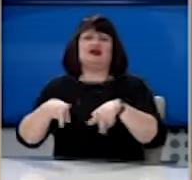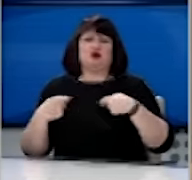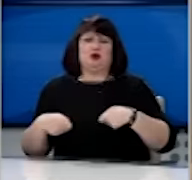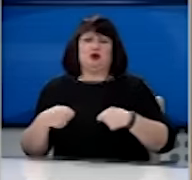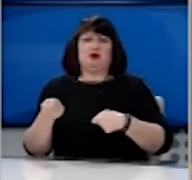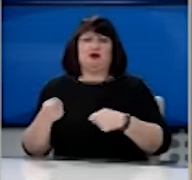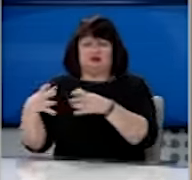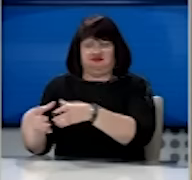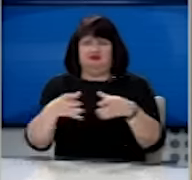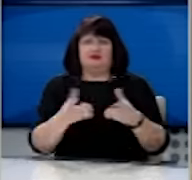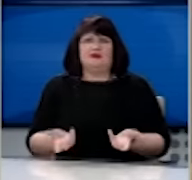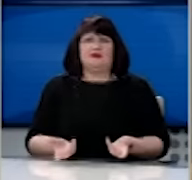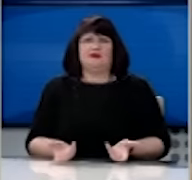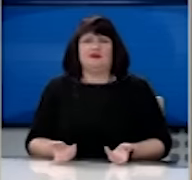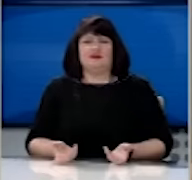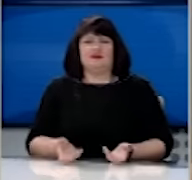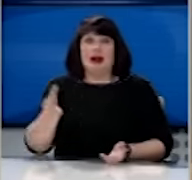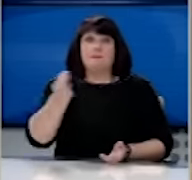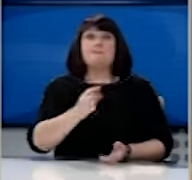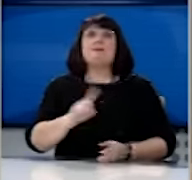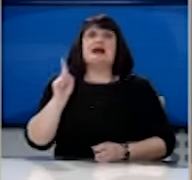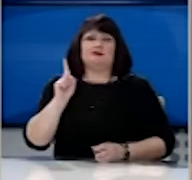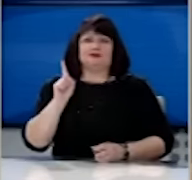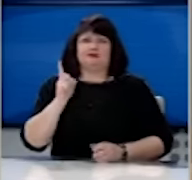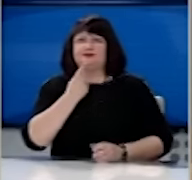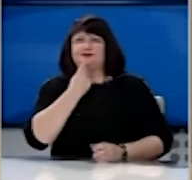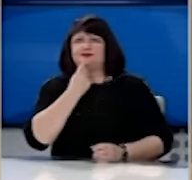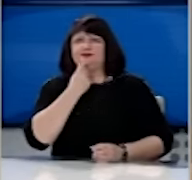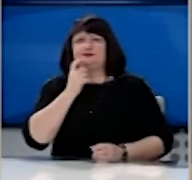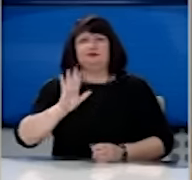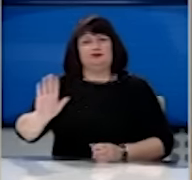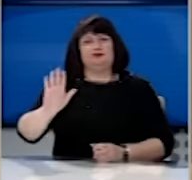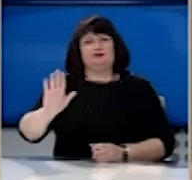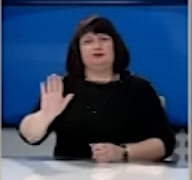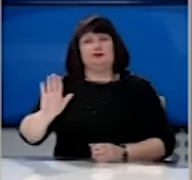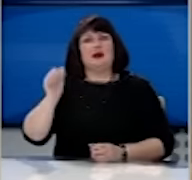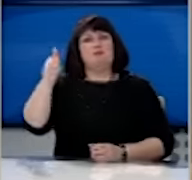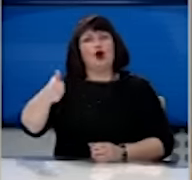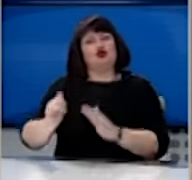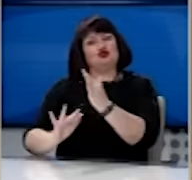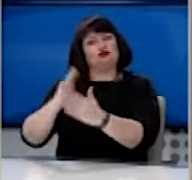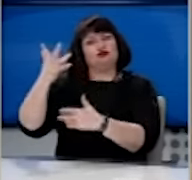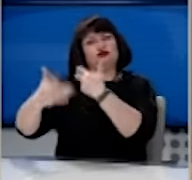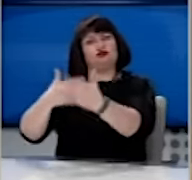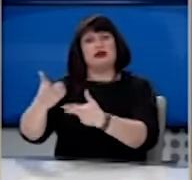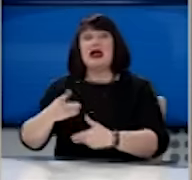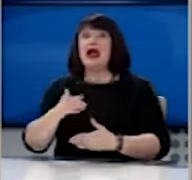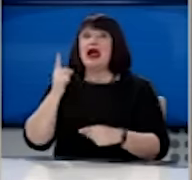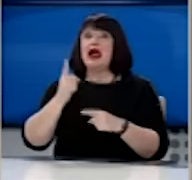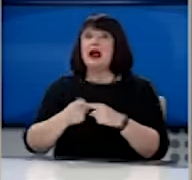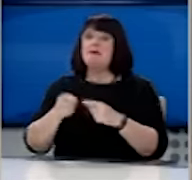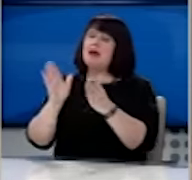Και επειδή θέλει να μην αναφερόμαστε σε αυτόν, να τον αφήσουμε είπε να ανθίσει, σας λέμε απλά μόνο να